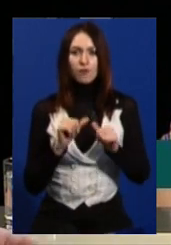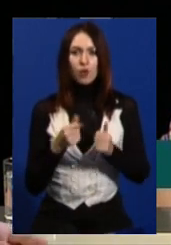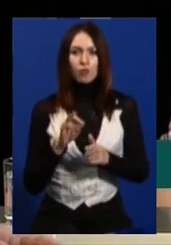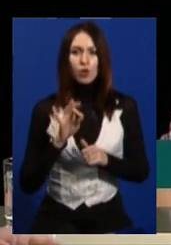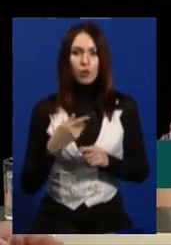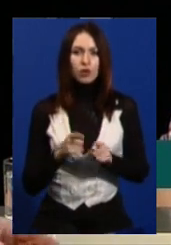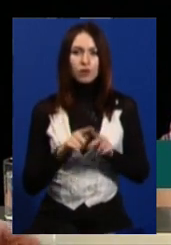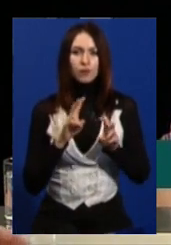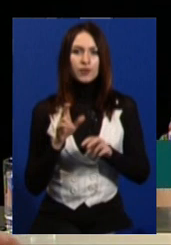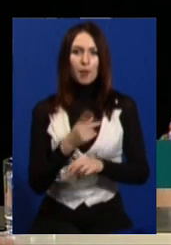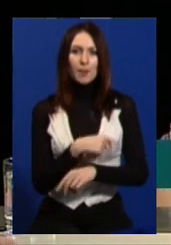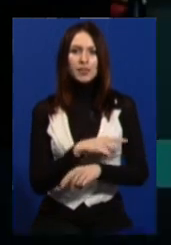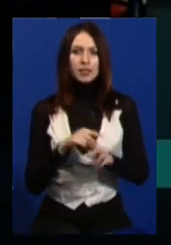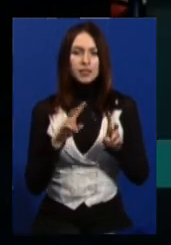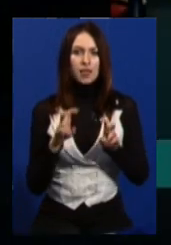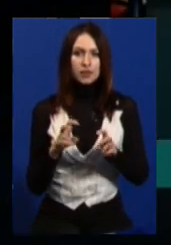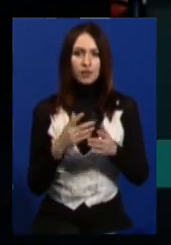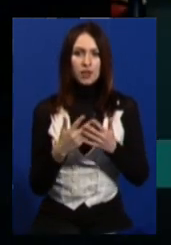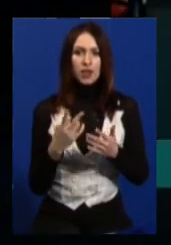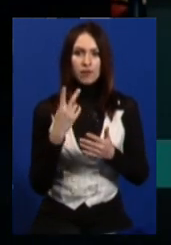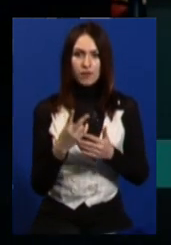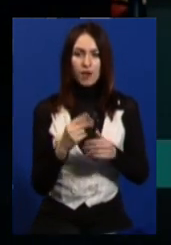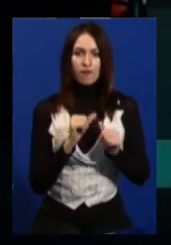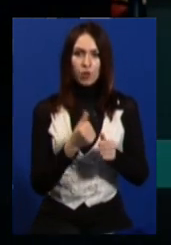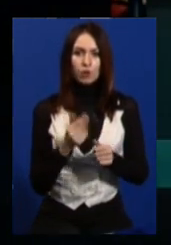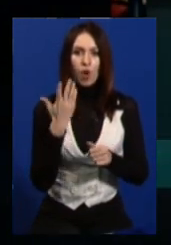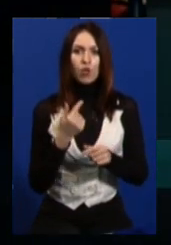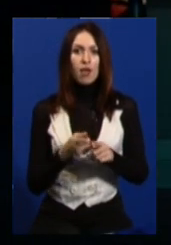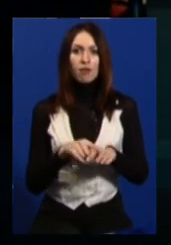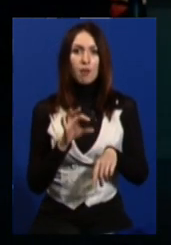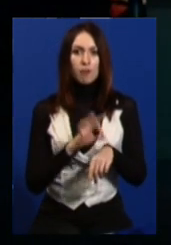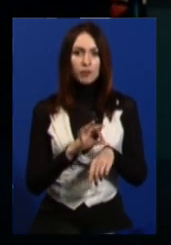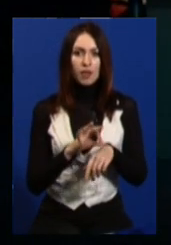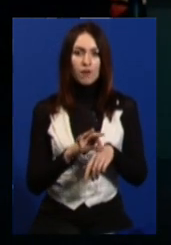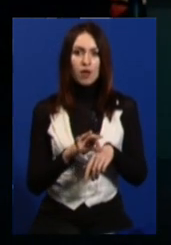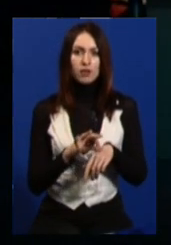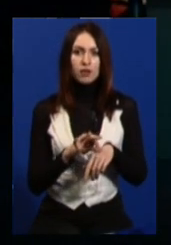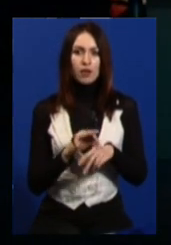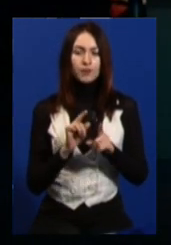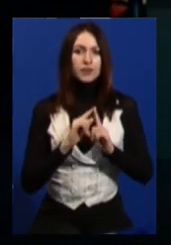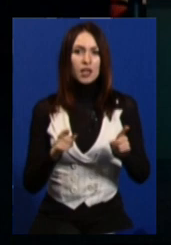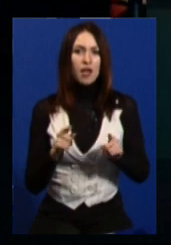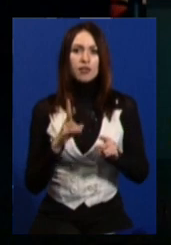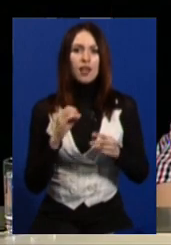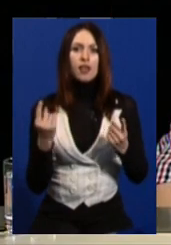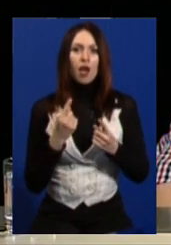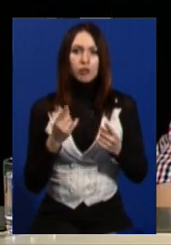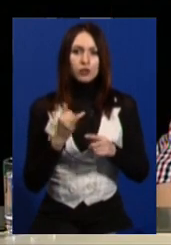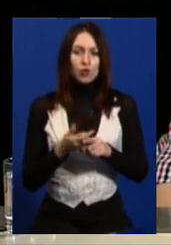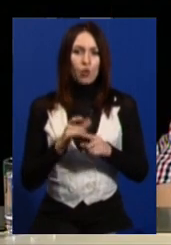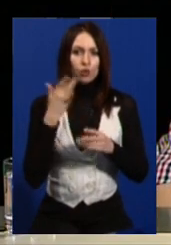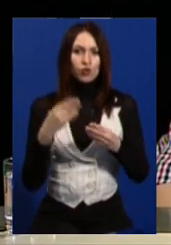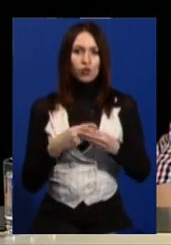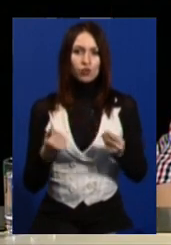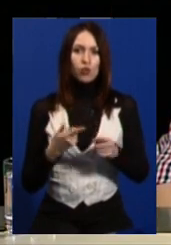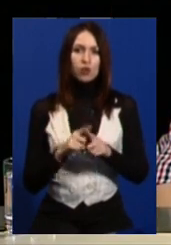такі медицинські названня, да. Форм болезни, коли це заболівання протікає нестандартним образом і протікає дуже легко. Вони